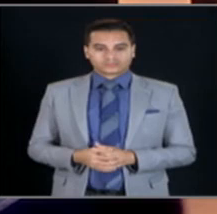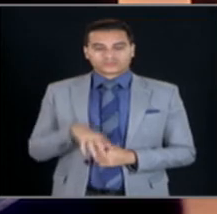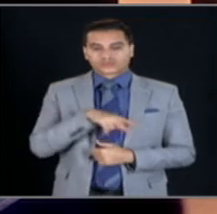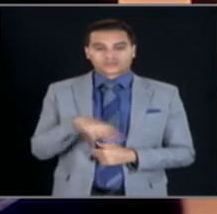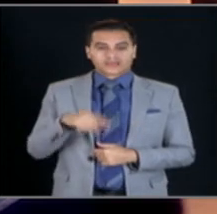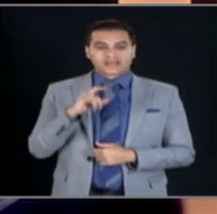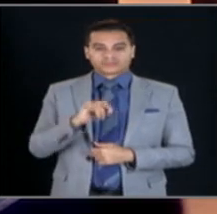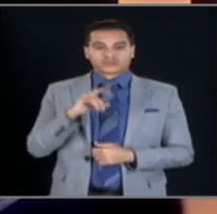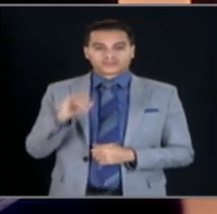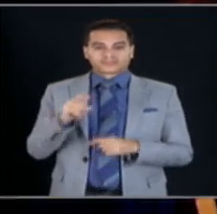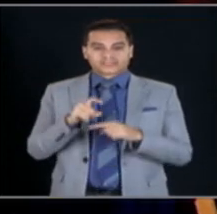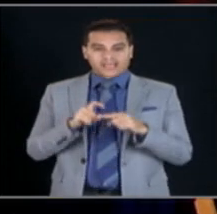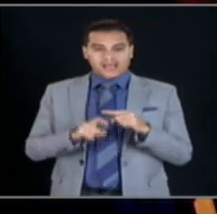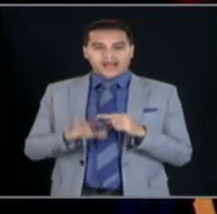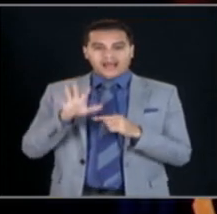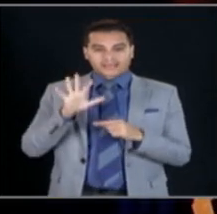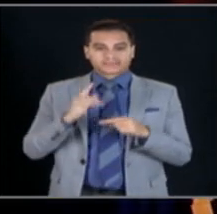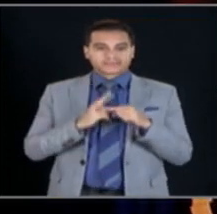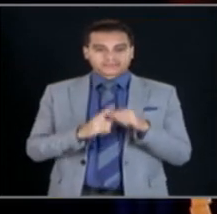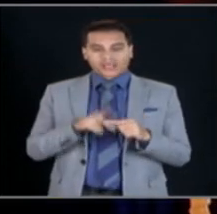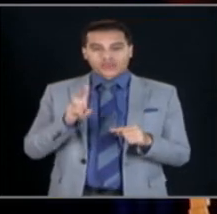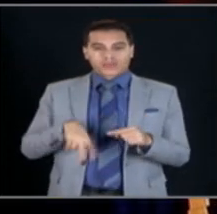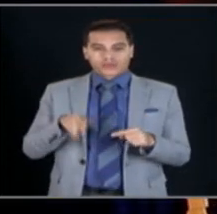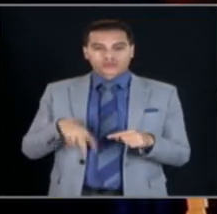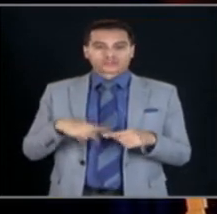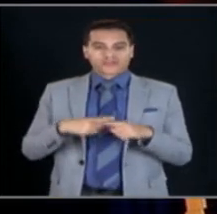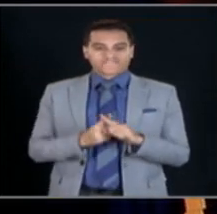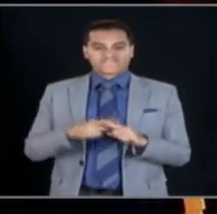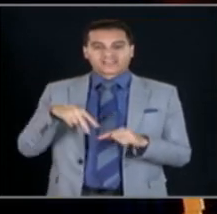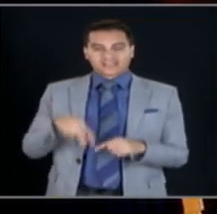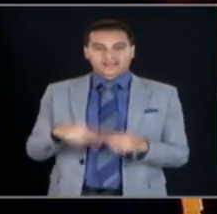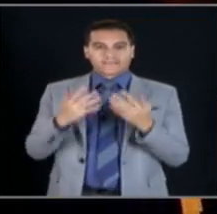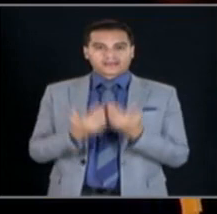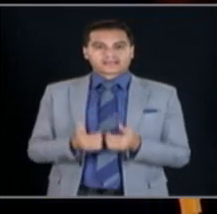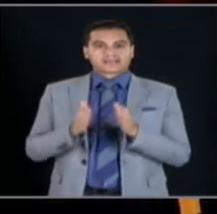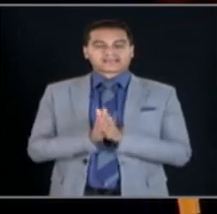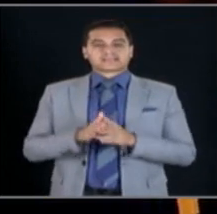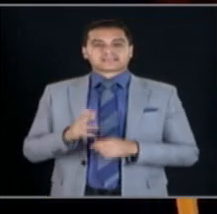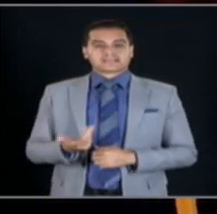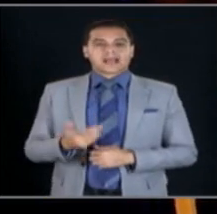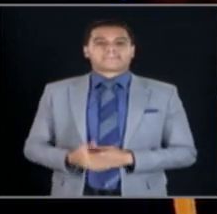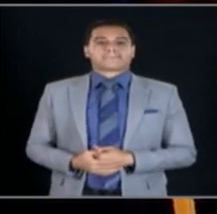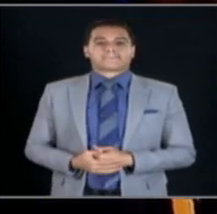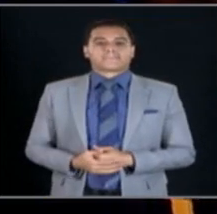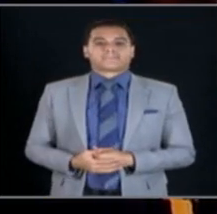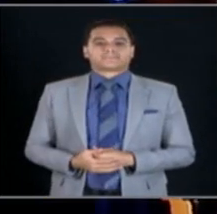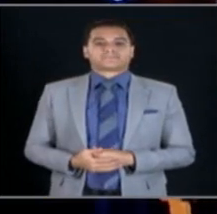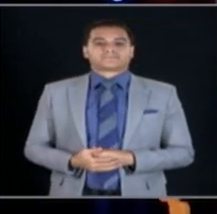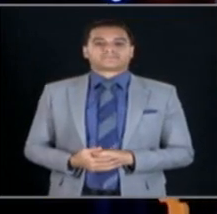مية خمسة وخمسين على خمسة زائد 18 في 8 يساوي كام؟